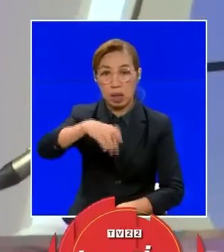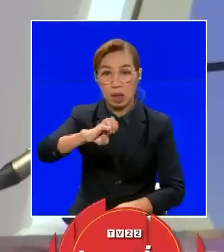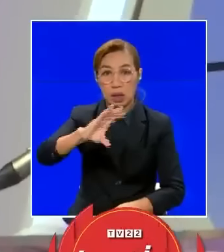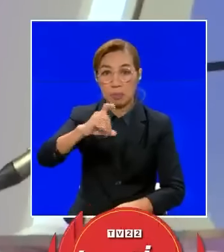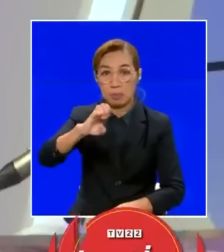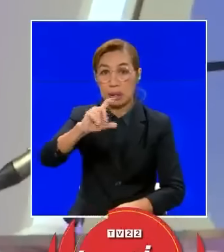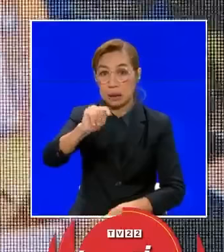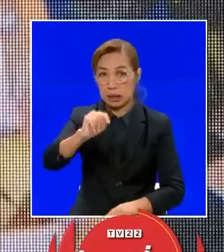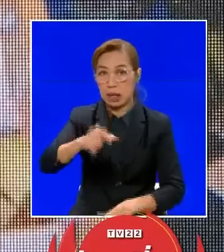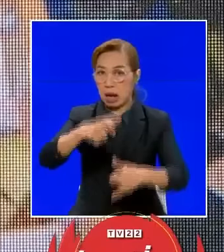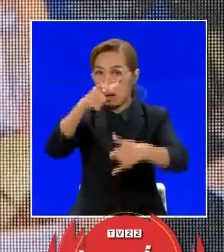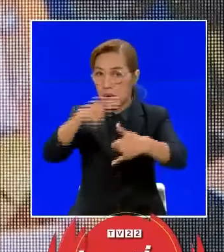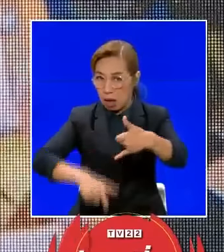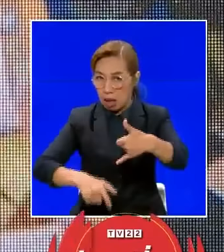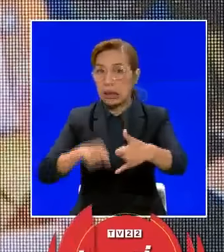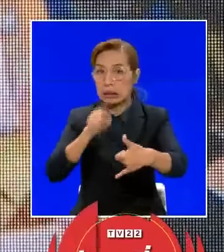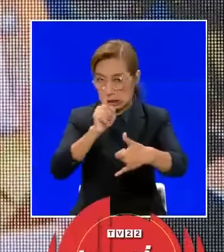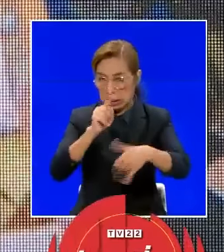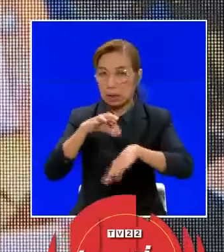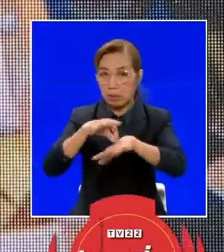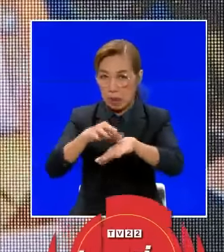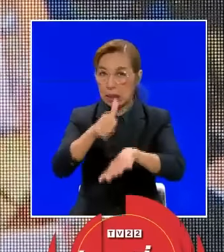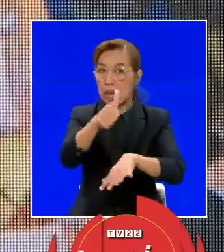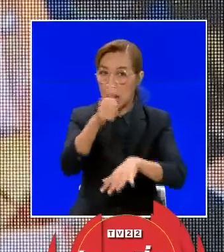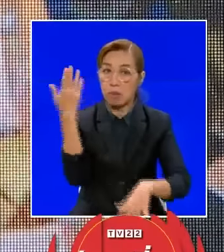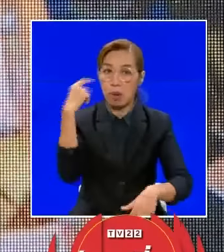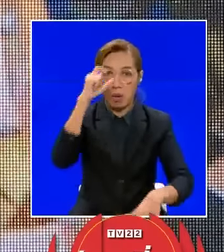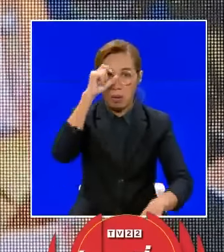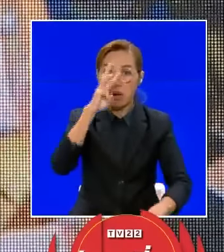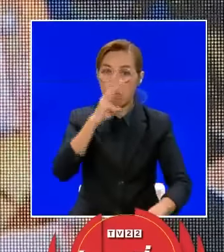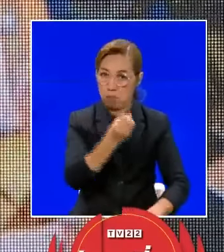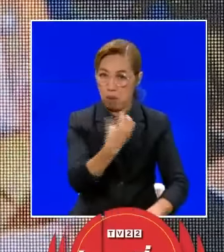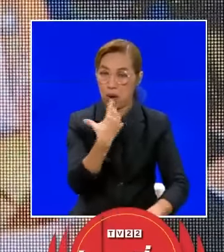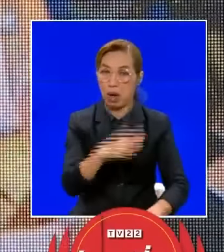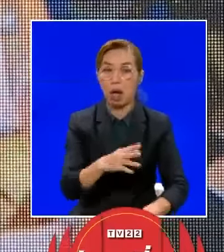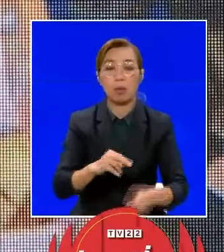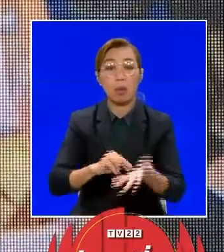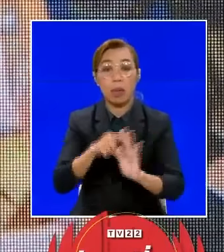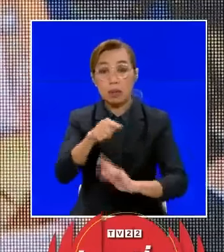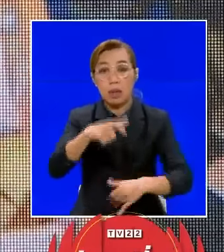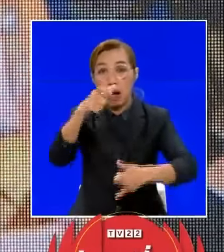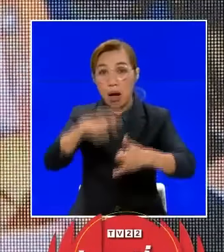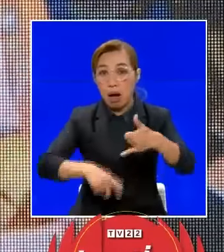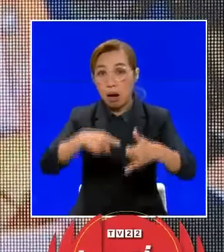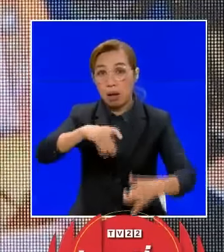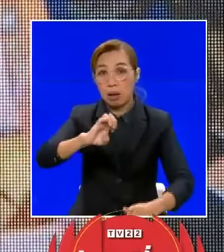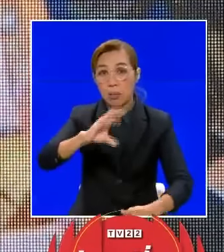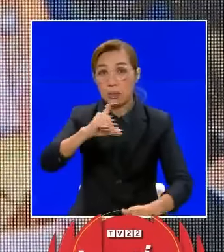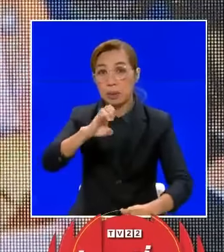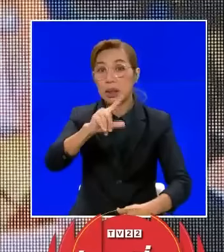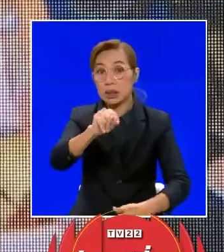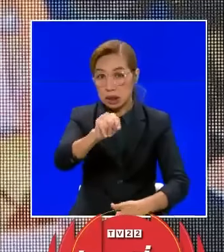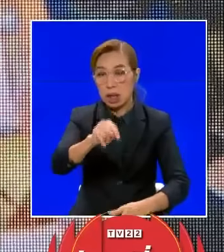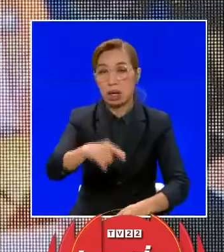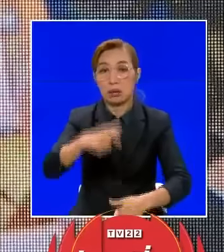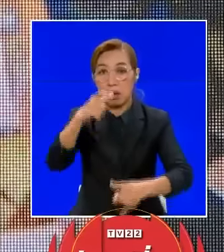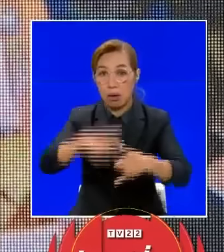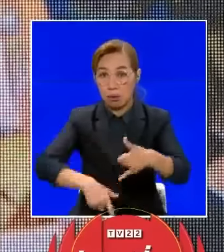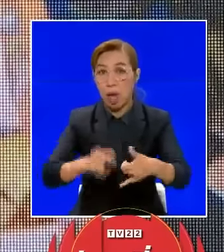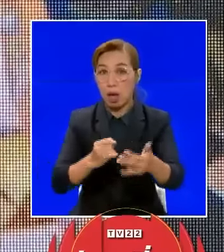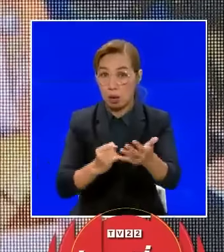บัติอาจจะเป็นแล้วถ้าเกิดสมมติว่าคุณพิชิตไม่ขาดท่านนายกก็อาจจะไม่ได้เข้าข่ายว่า รู้หรือควรจะรู้อยู่แล้วว่าขาดคุณสมบัติเนี่ยน